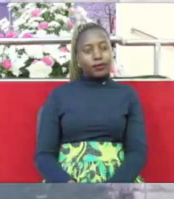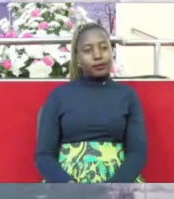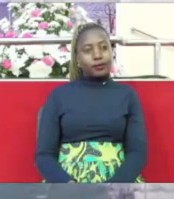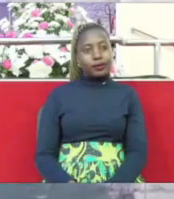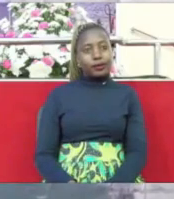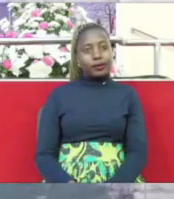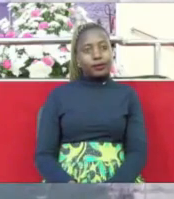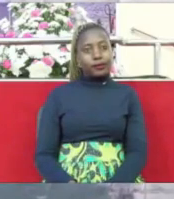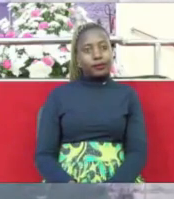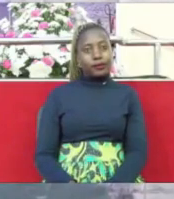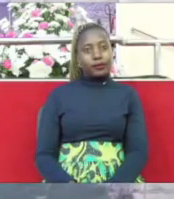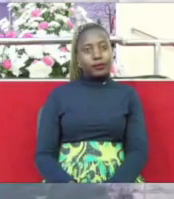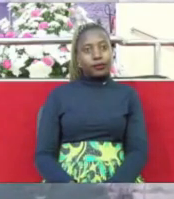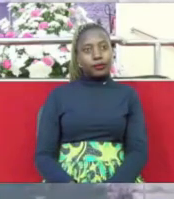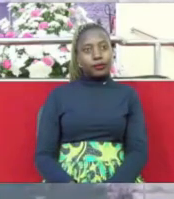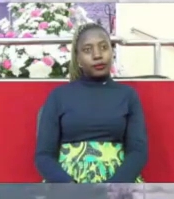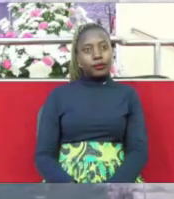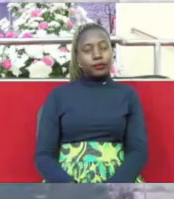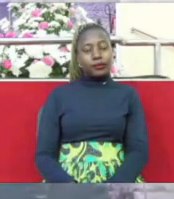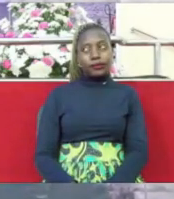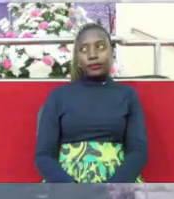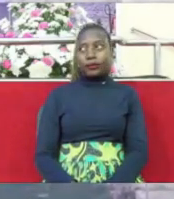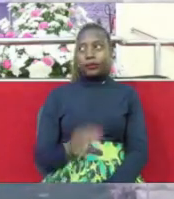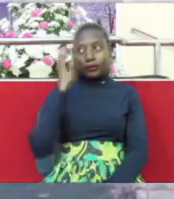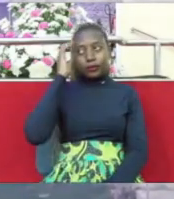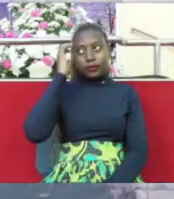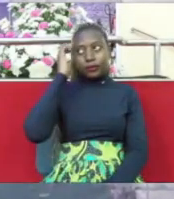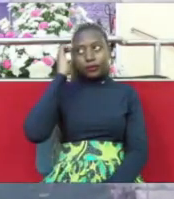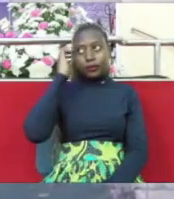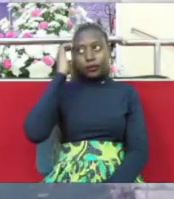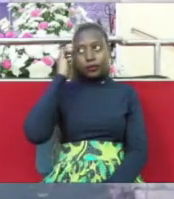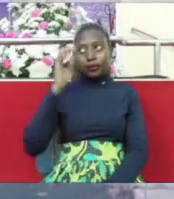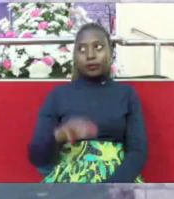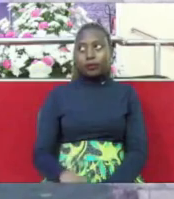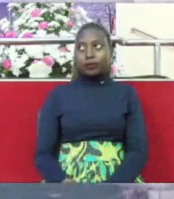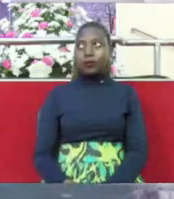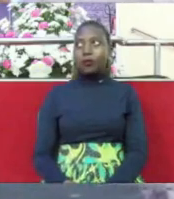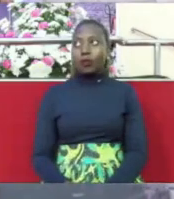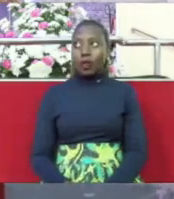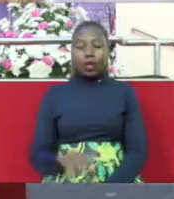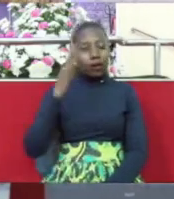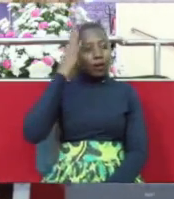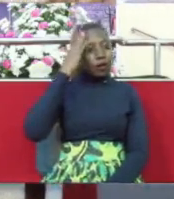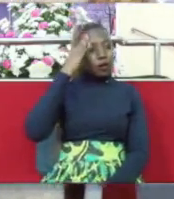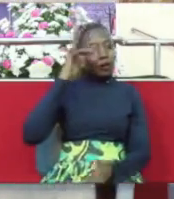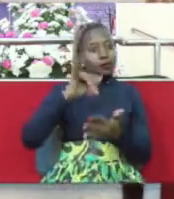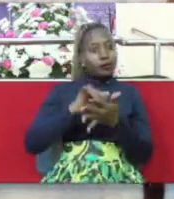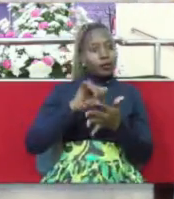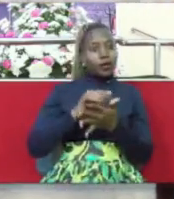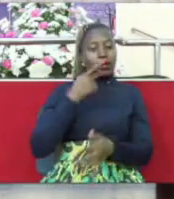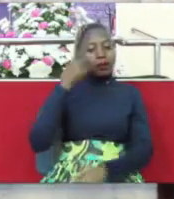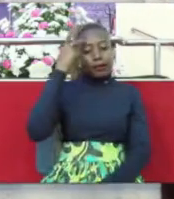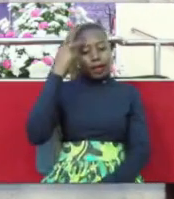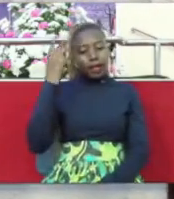sana, maana unaweza kuwa bado umempoteza katika shughuli za kila siku. Real realize that Joseph and Mary lost